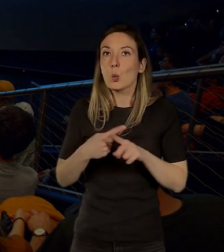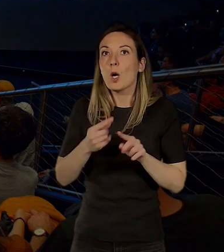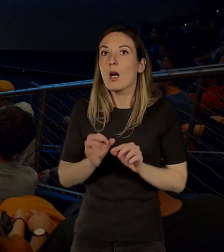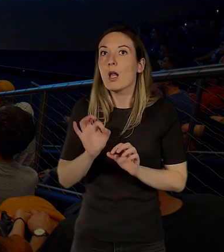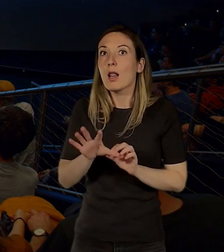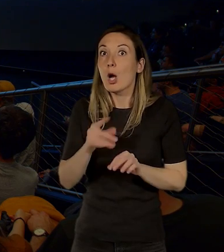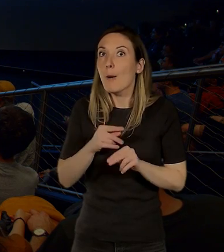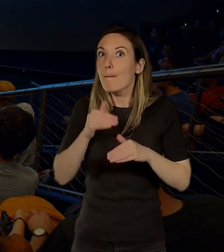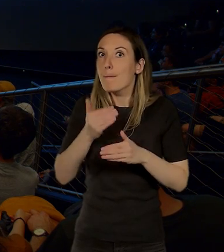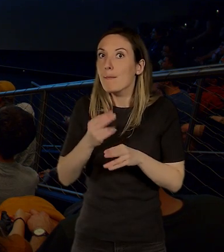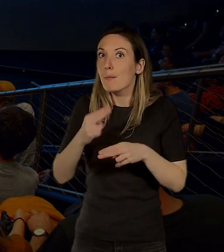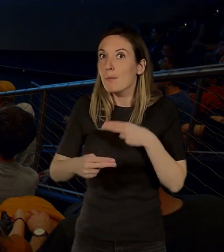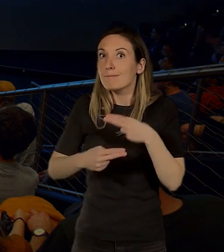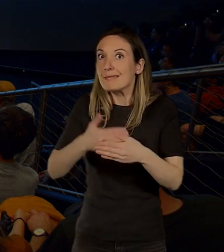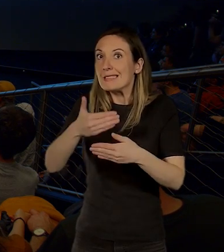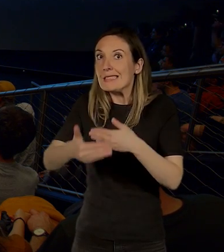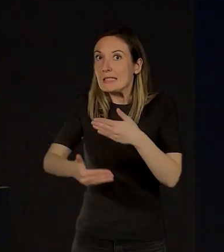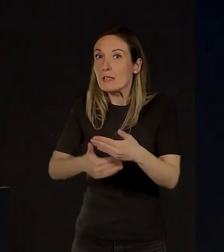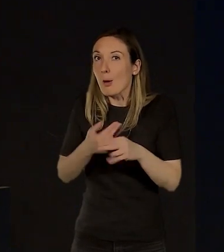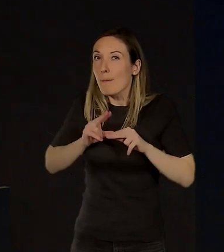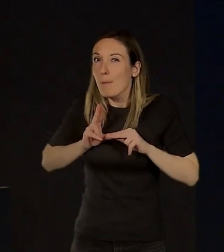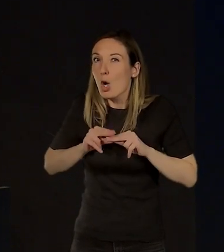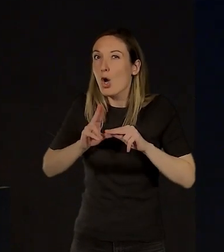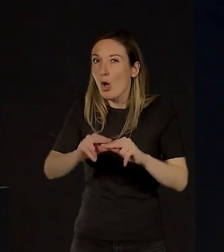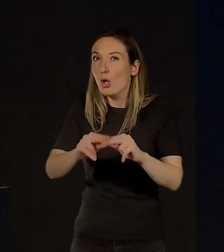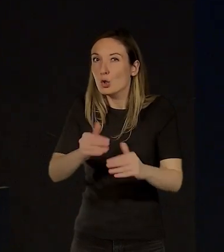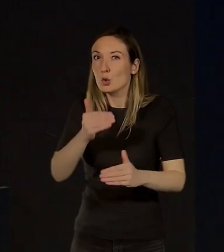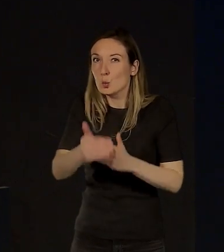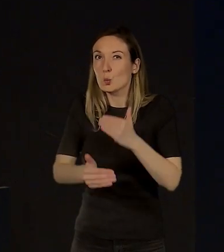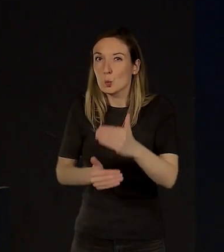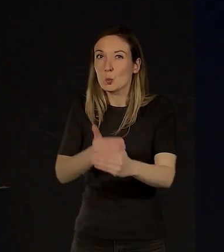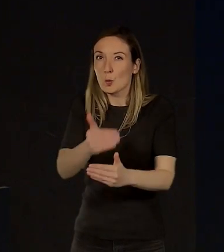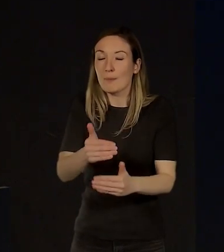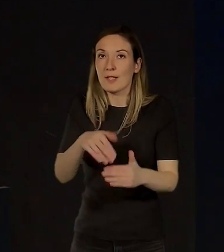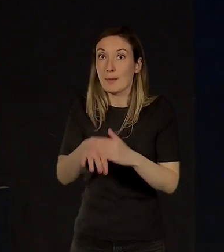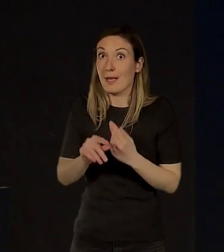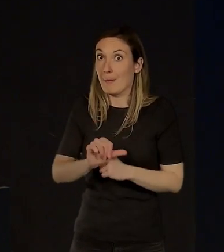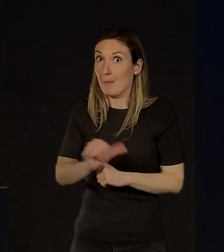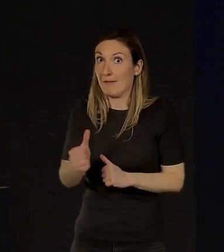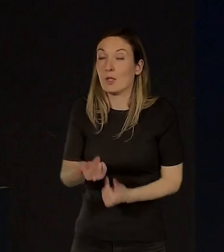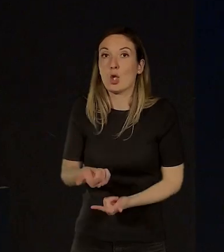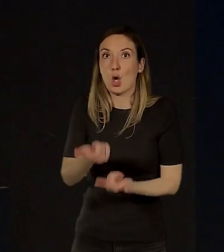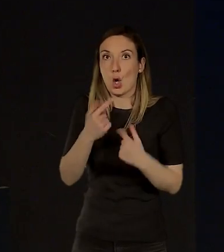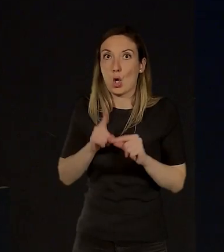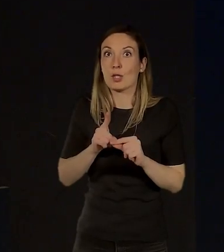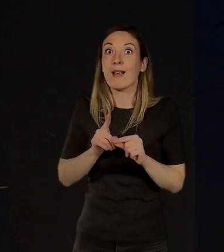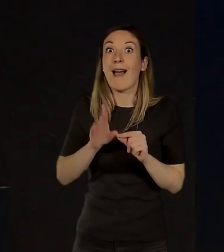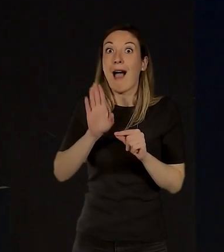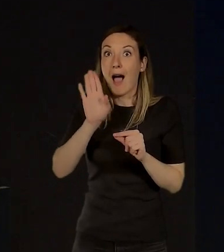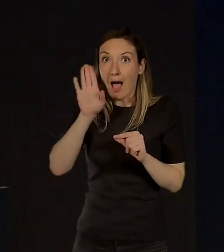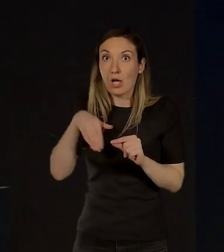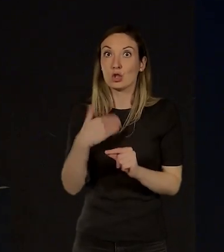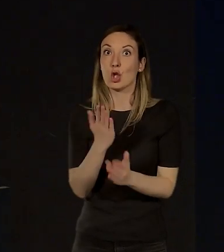Začneme velice pozvolna, takže jako vyplujeme z těch vod, až bude okruhismu,